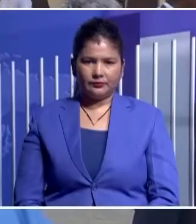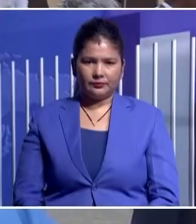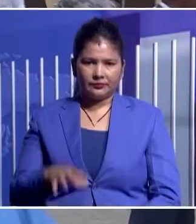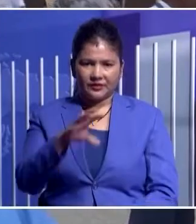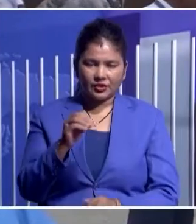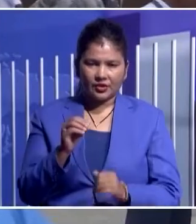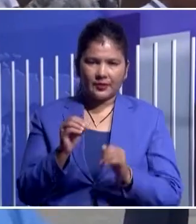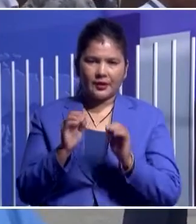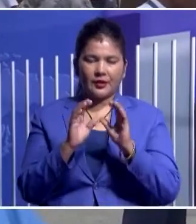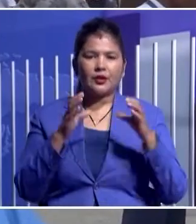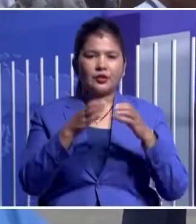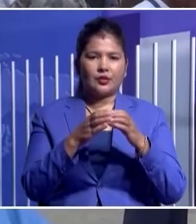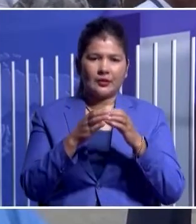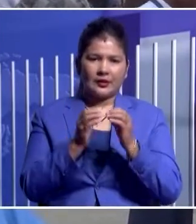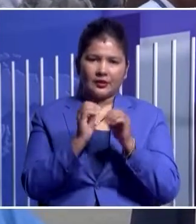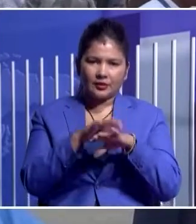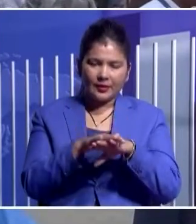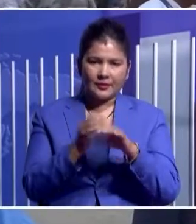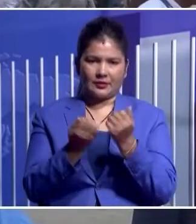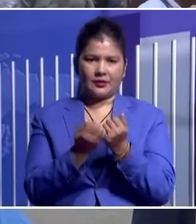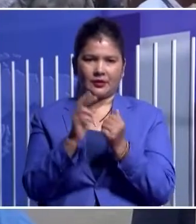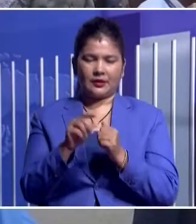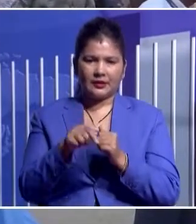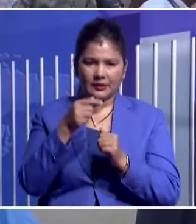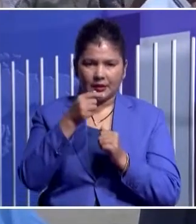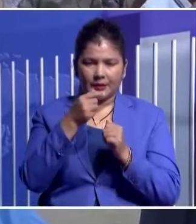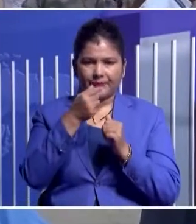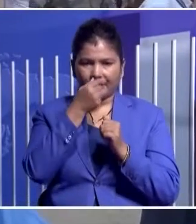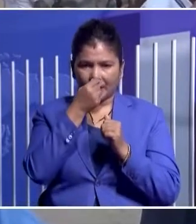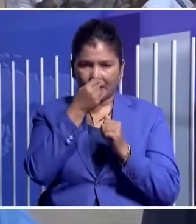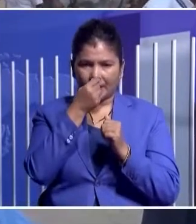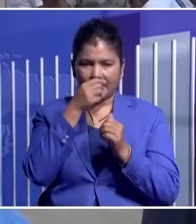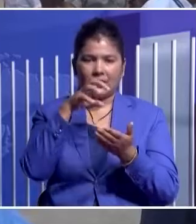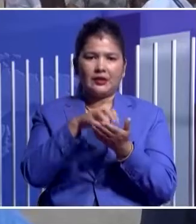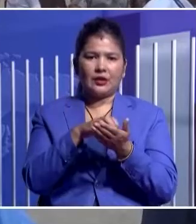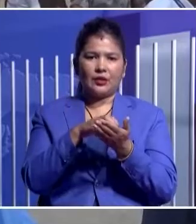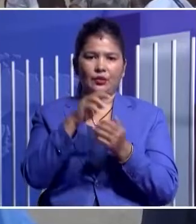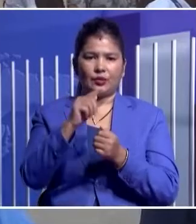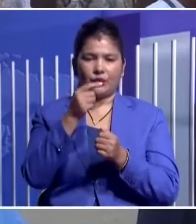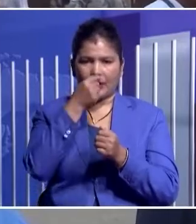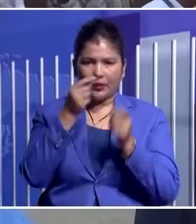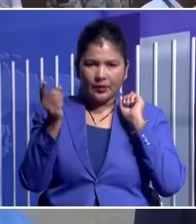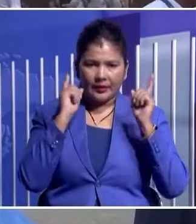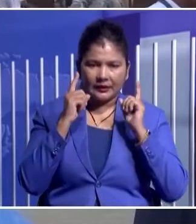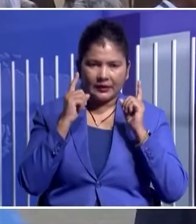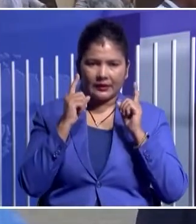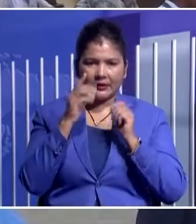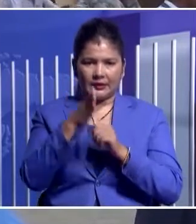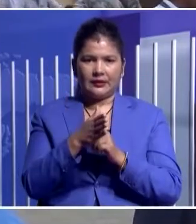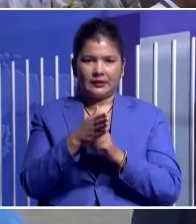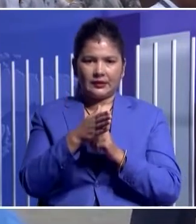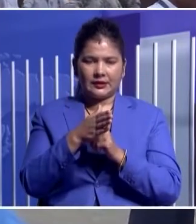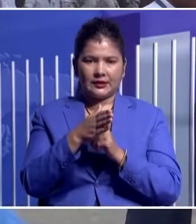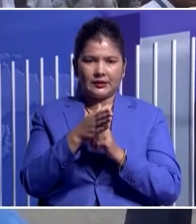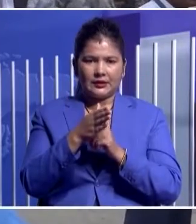सबै वर्गलाई समेटेर यस ग्रामीण भेगको प्रतापपुर गाउँपालिकाले समुचित वर्ग